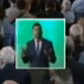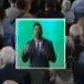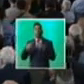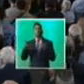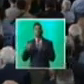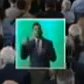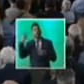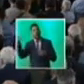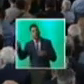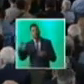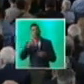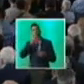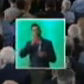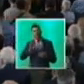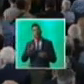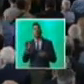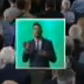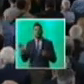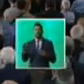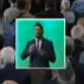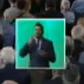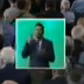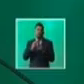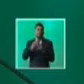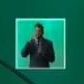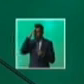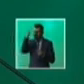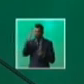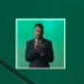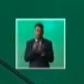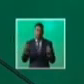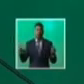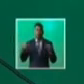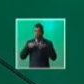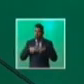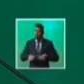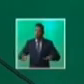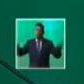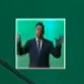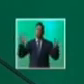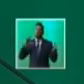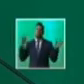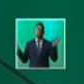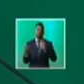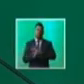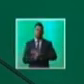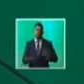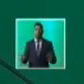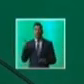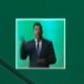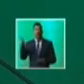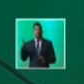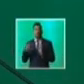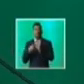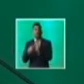την πέταξε τη ρουκέτα τώρα, γιατί δεν την κράτησε για μετά τις εκλογές? Ο κόσμος πρέπει να ξέρει,